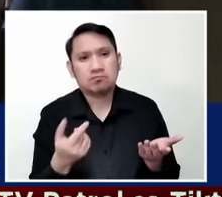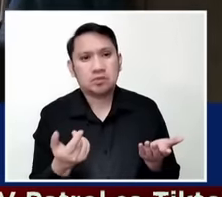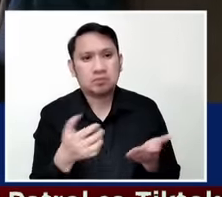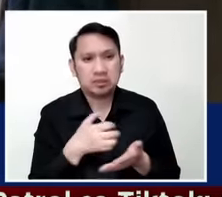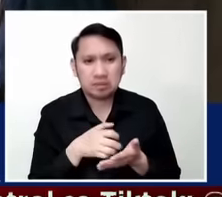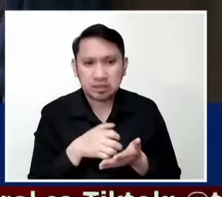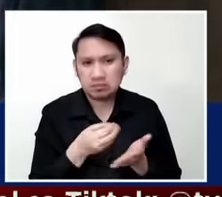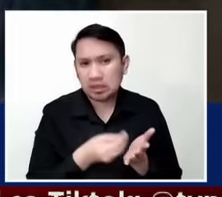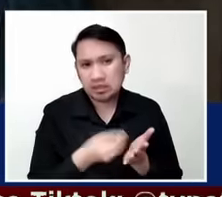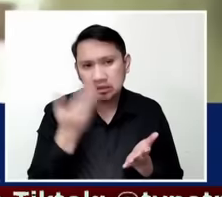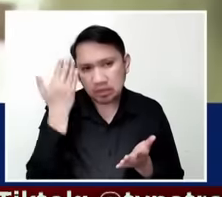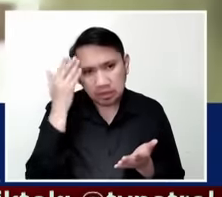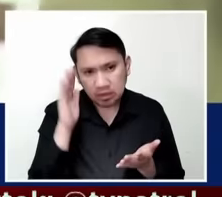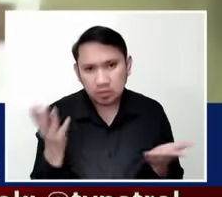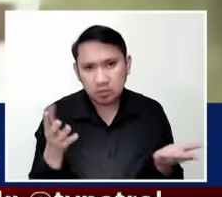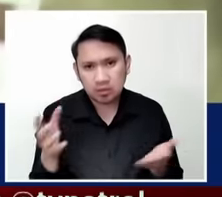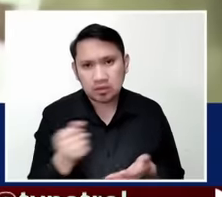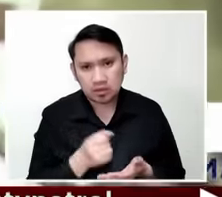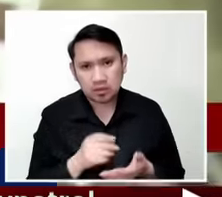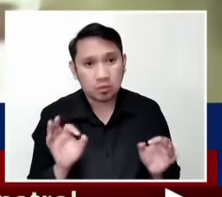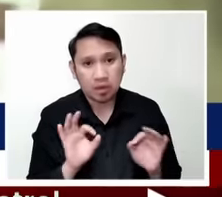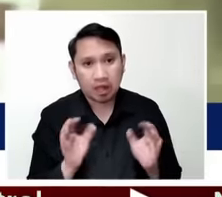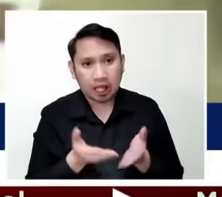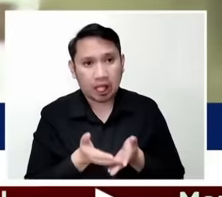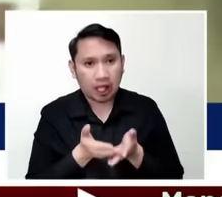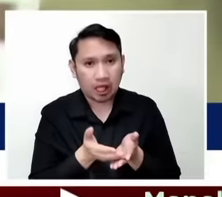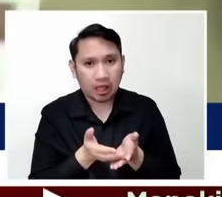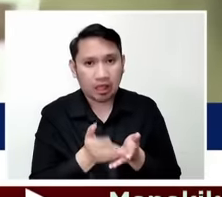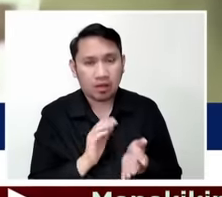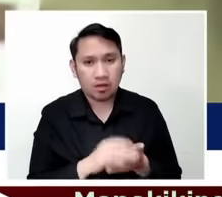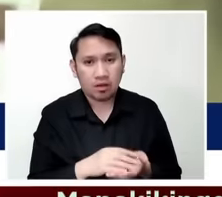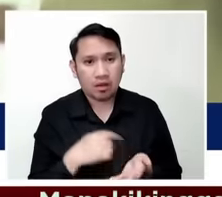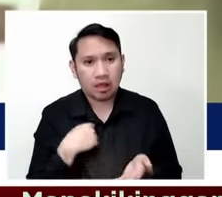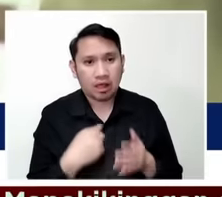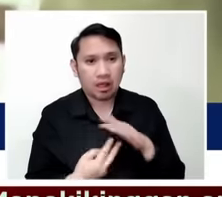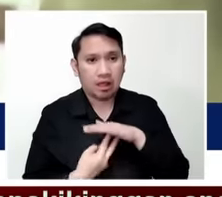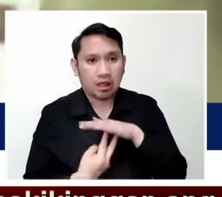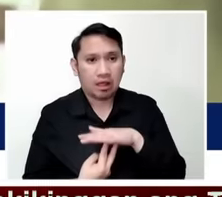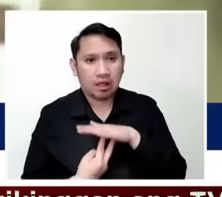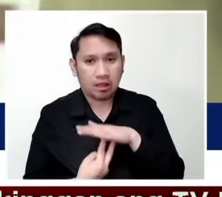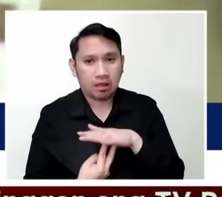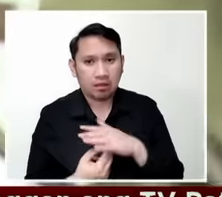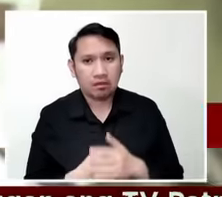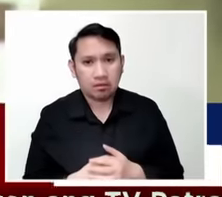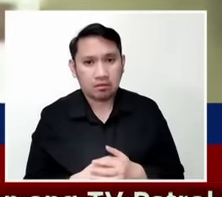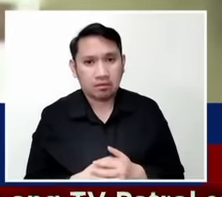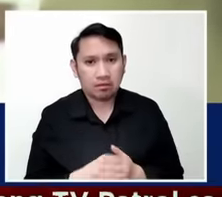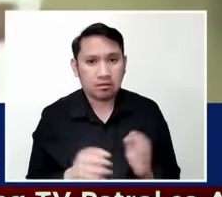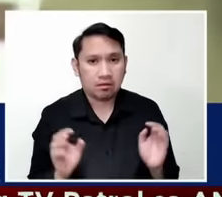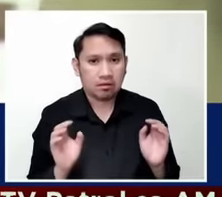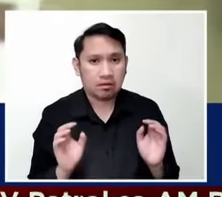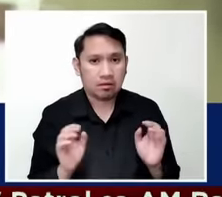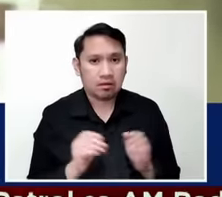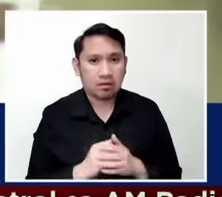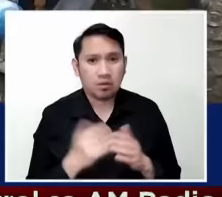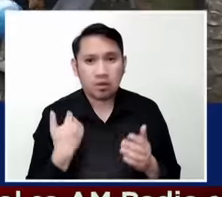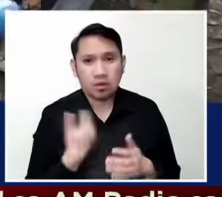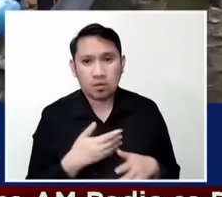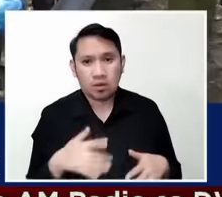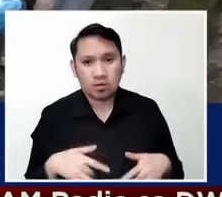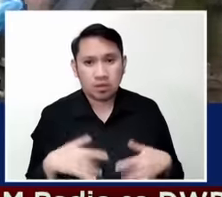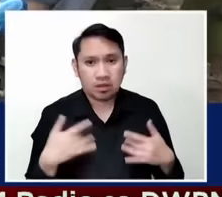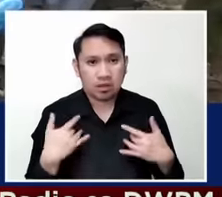gastusin. Wala na ako'y kasakyan. Ma-standby ko. Kami sa pag-among panginabuhi, wala yun.